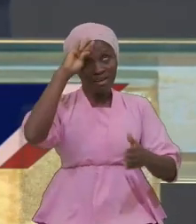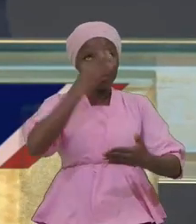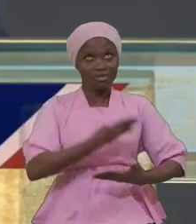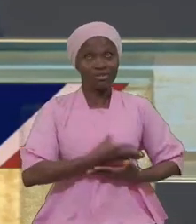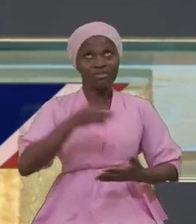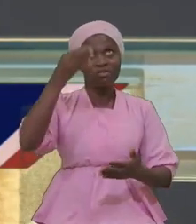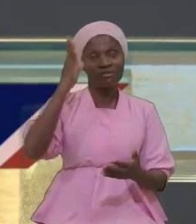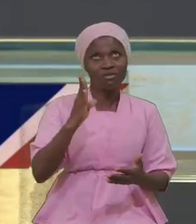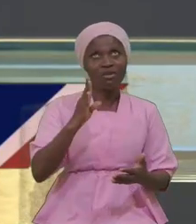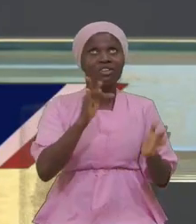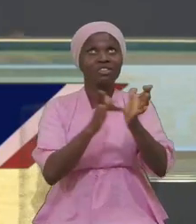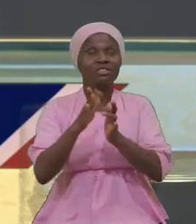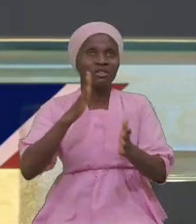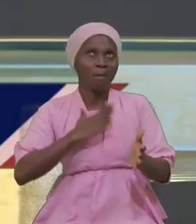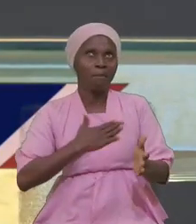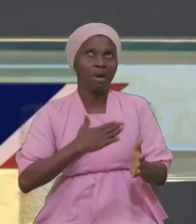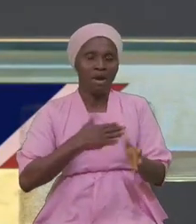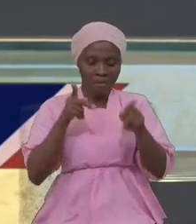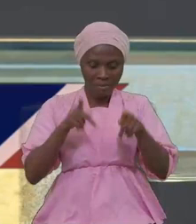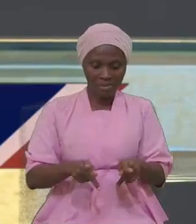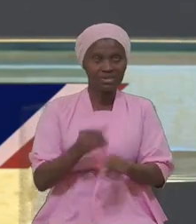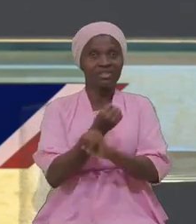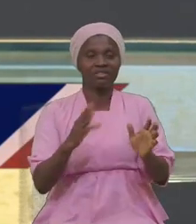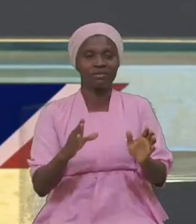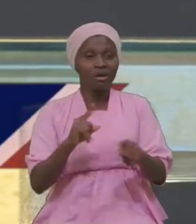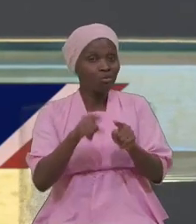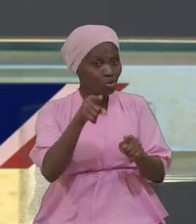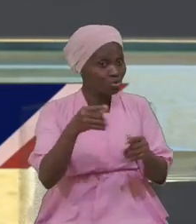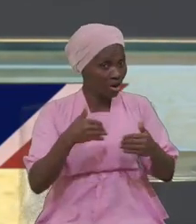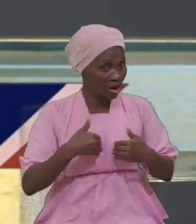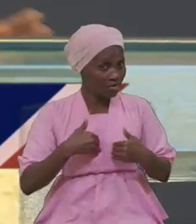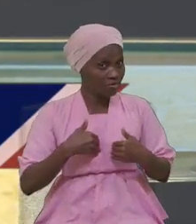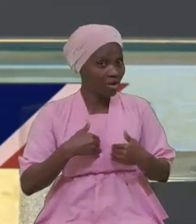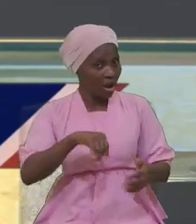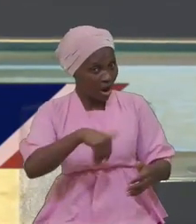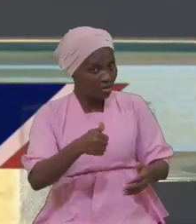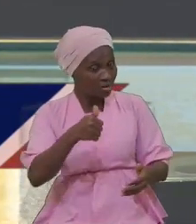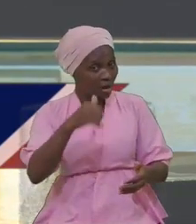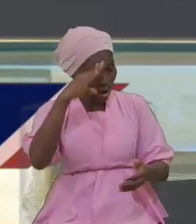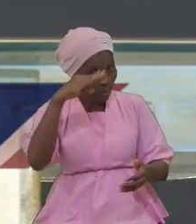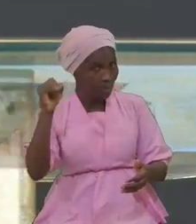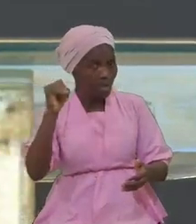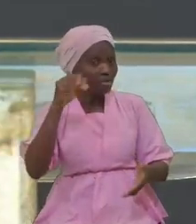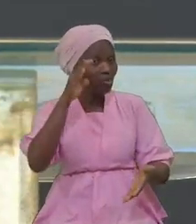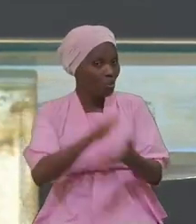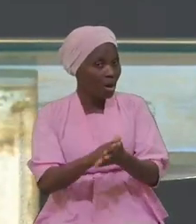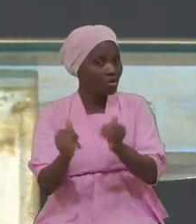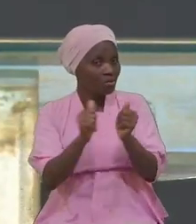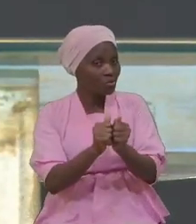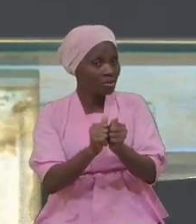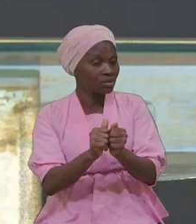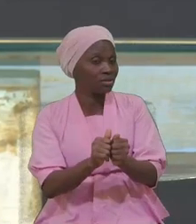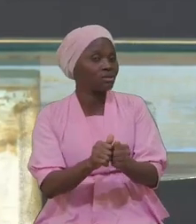mon sauveur personnel, mais il a la femme d'autrui avec lui, il entend la parole de Dieu,